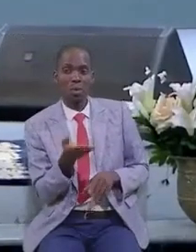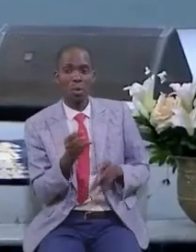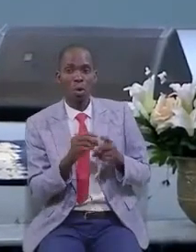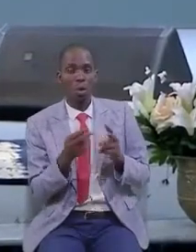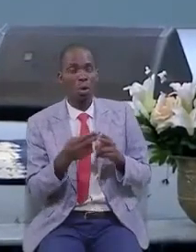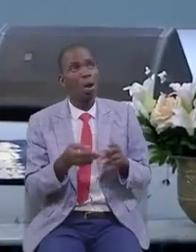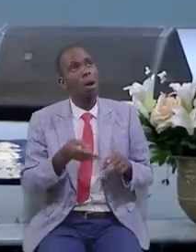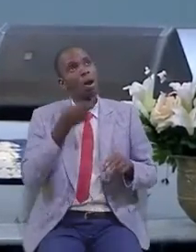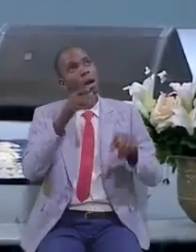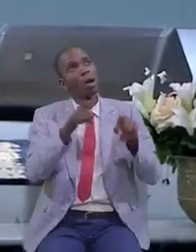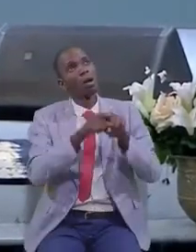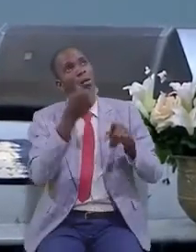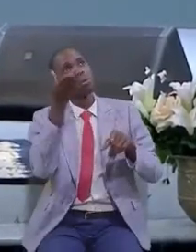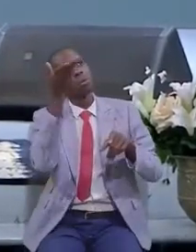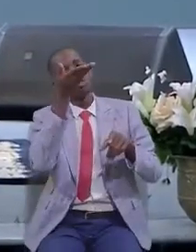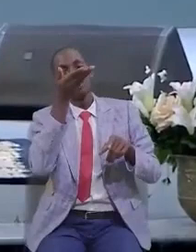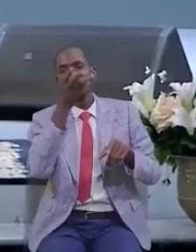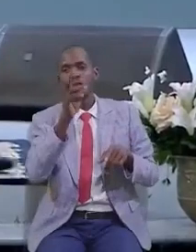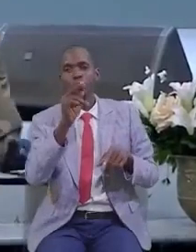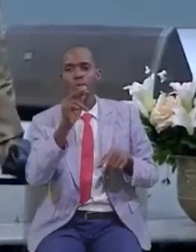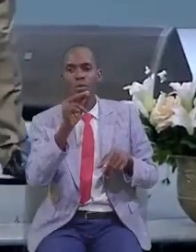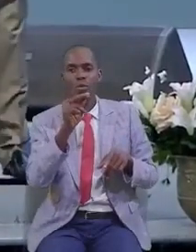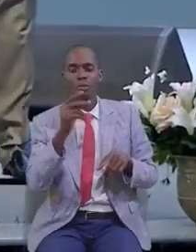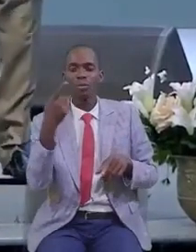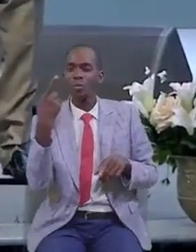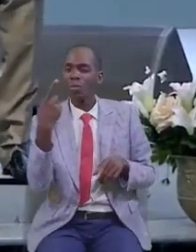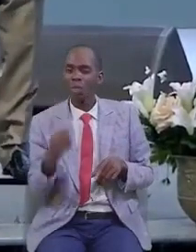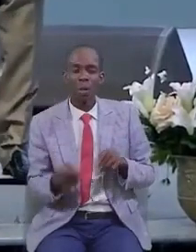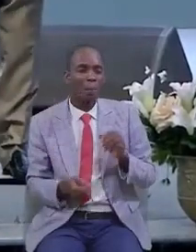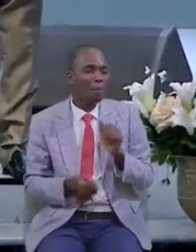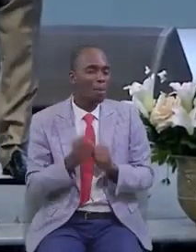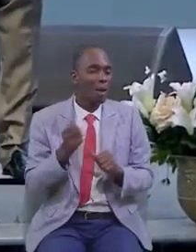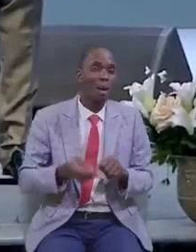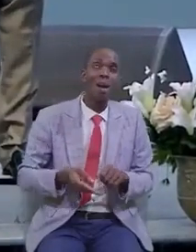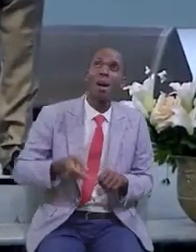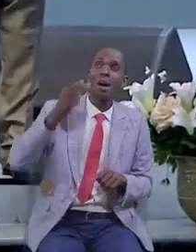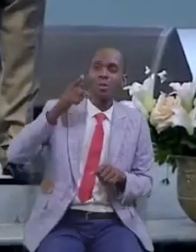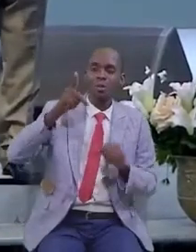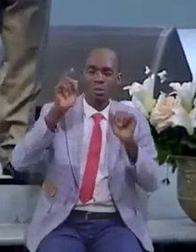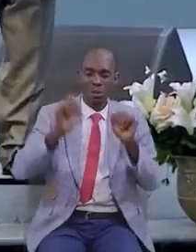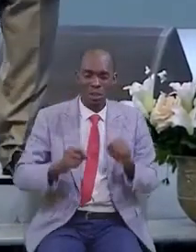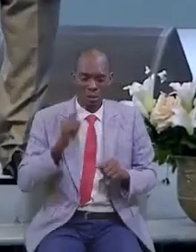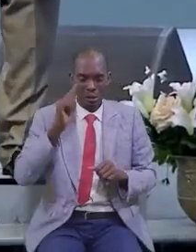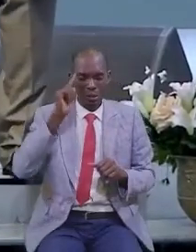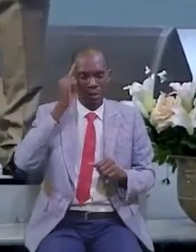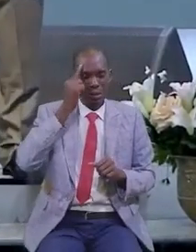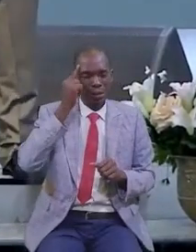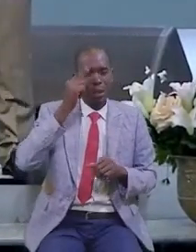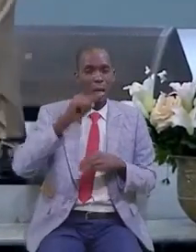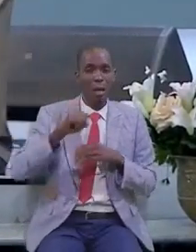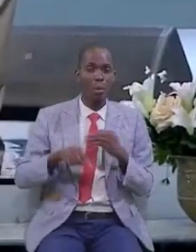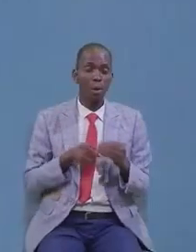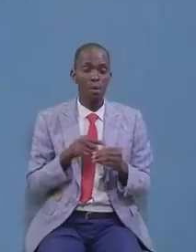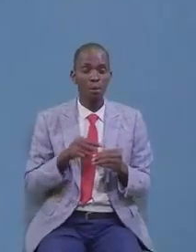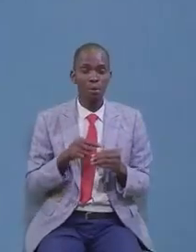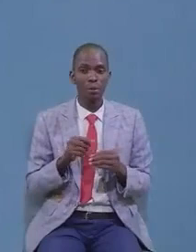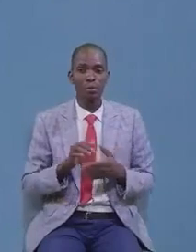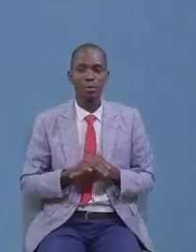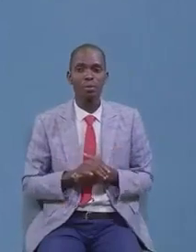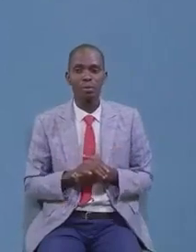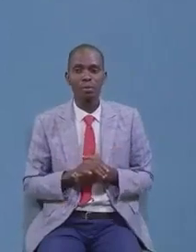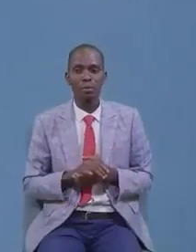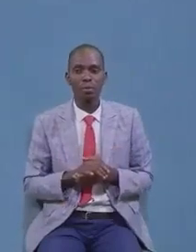ఇలా పోల్చుకోవచ్చా? నో. లేదండి. హైయెస్ట్ హైట్ you can think about. మీ ఊహకు మించిన